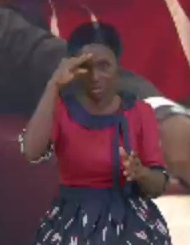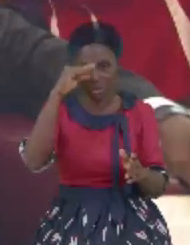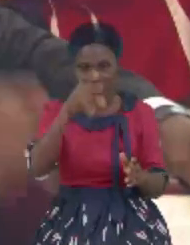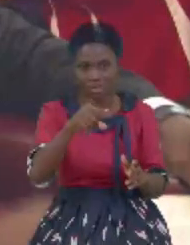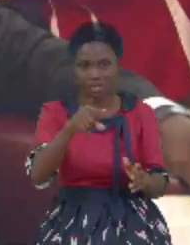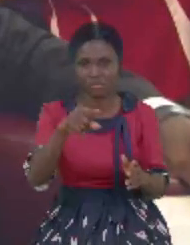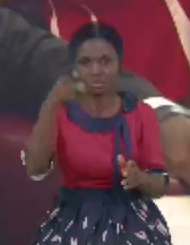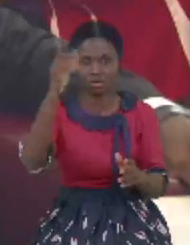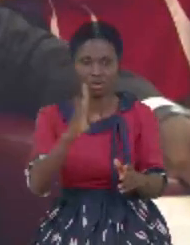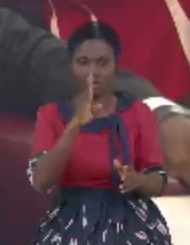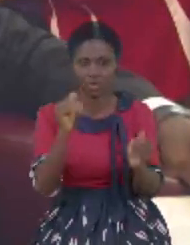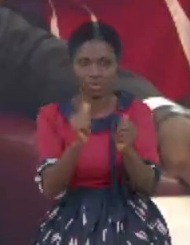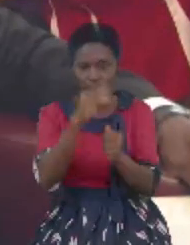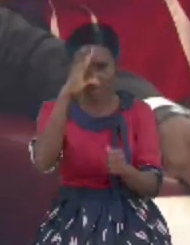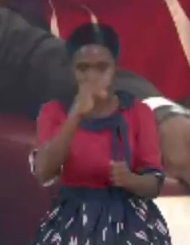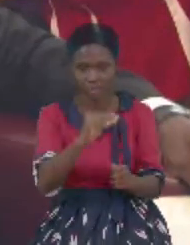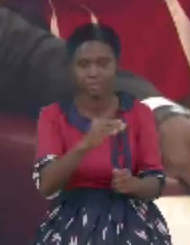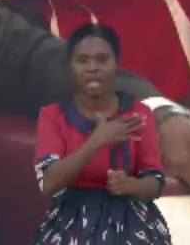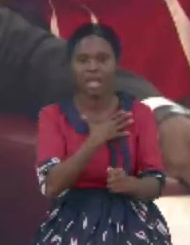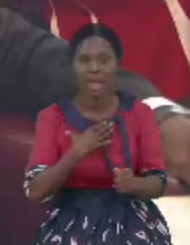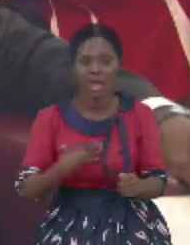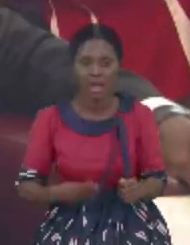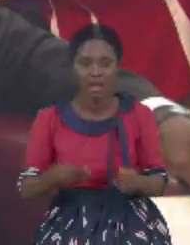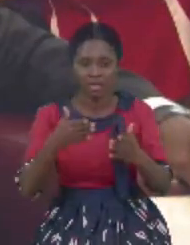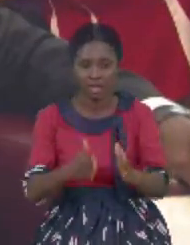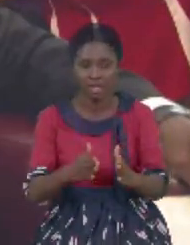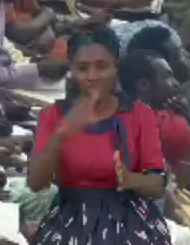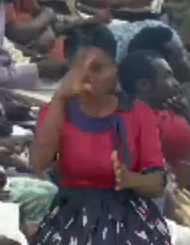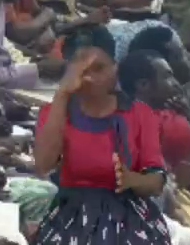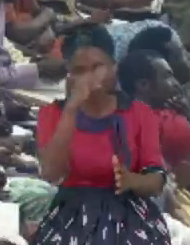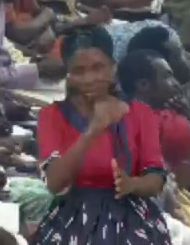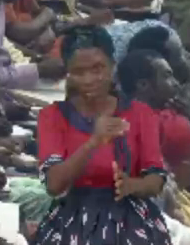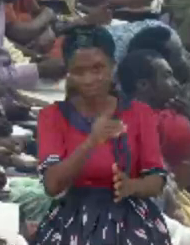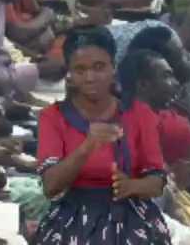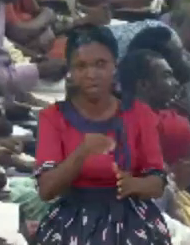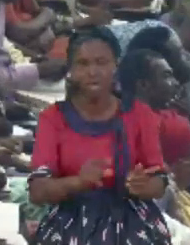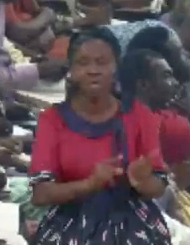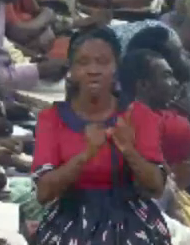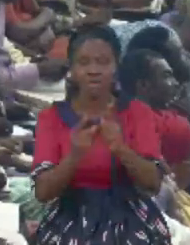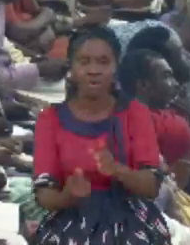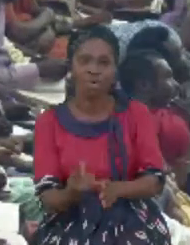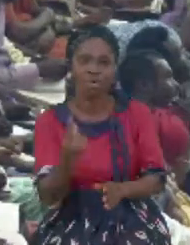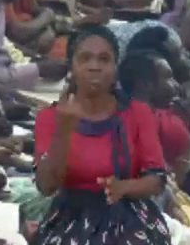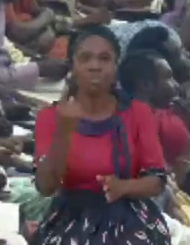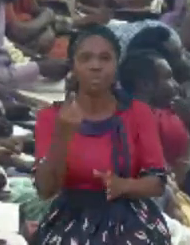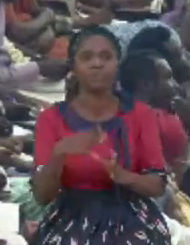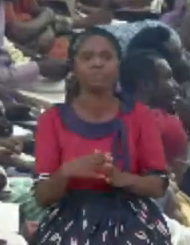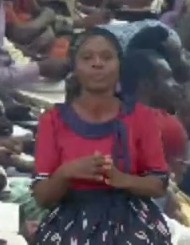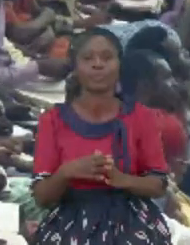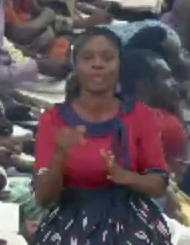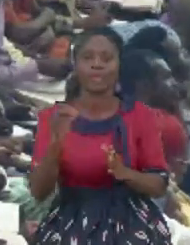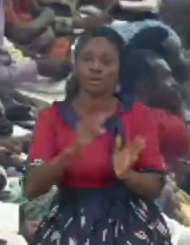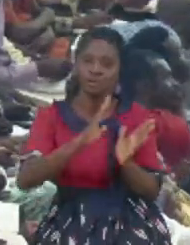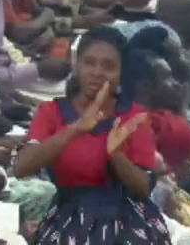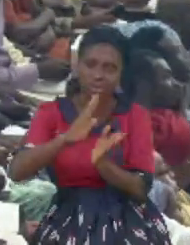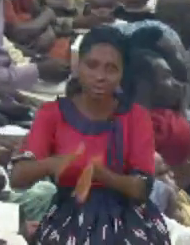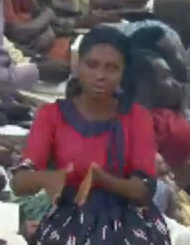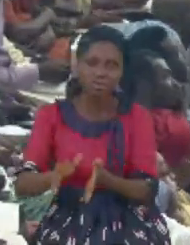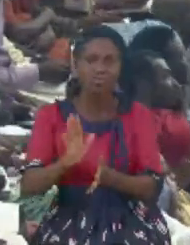toi. Que le Messie, le Sauveur soit avec toi. Laisse tes chaînes, laisse toute l'oppression derrière